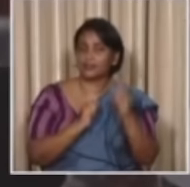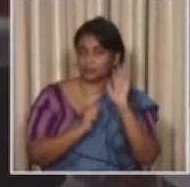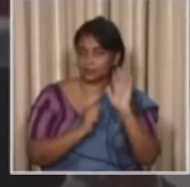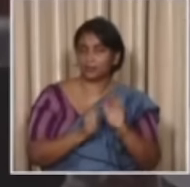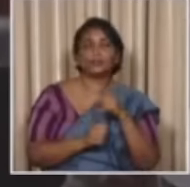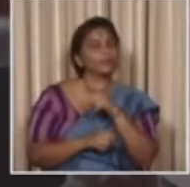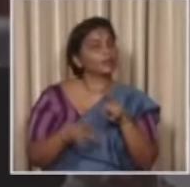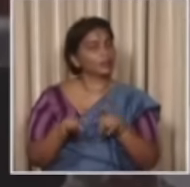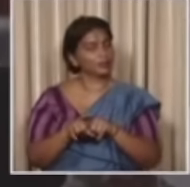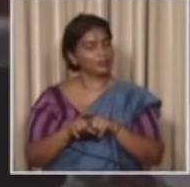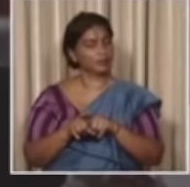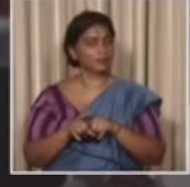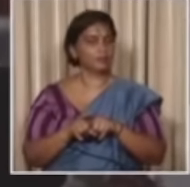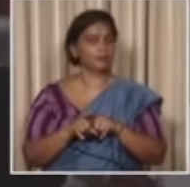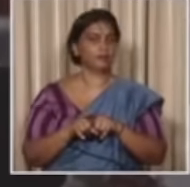නිසා. ඒ නිසා